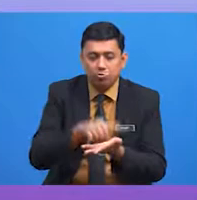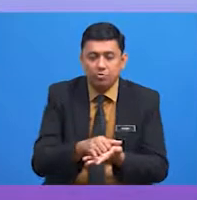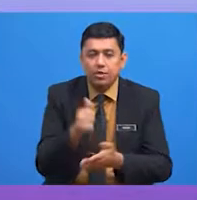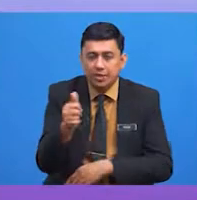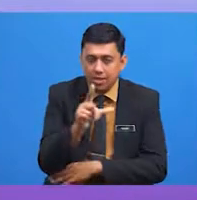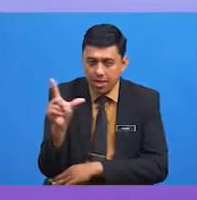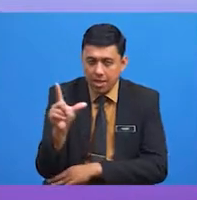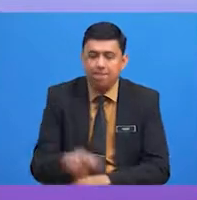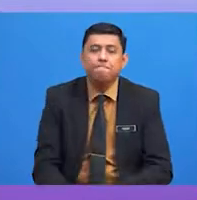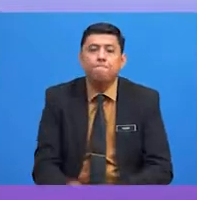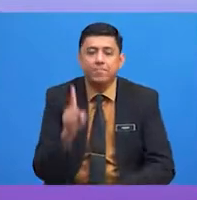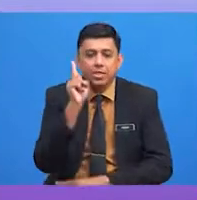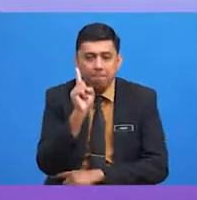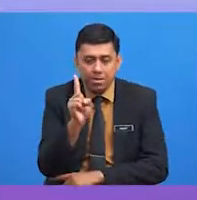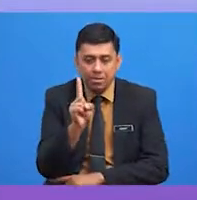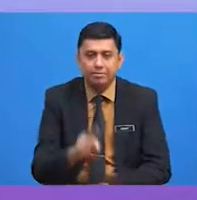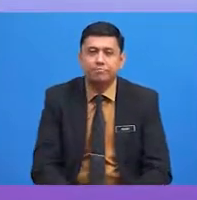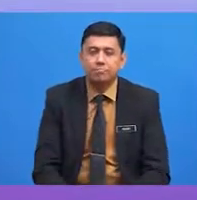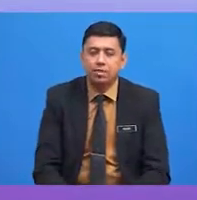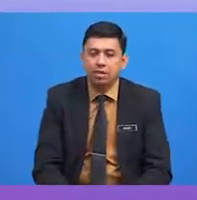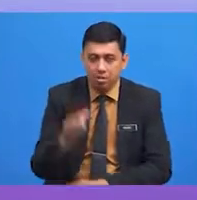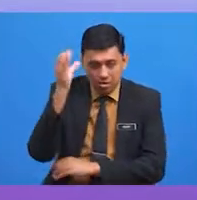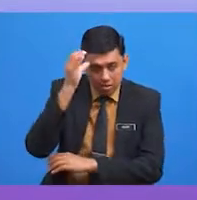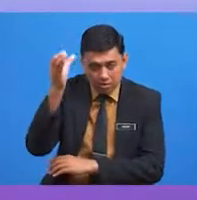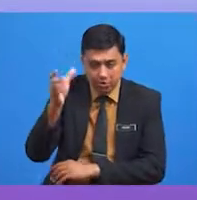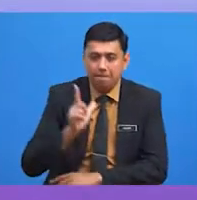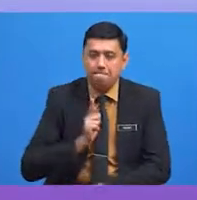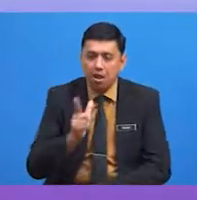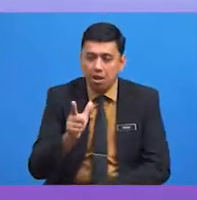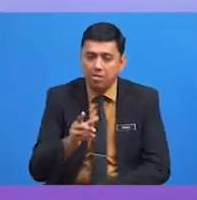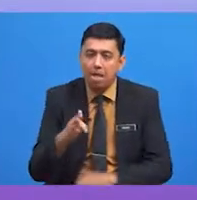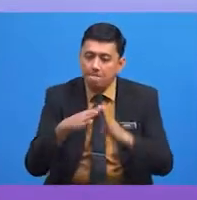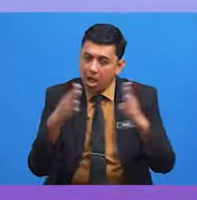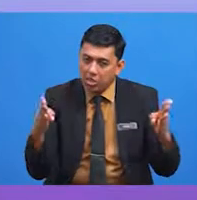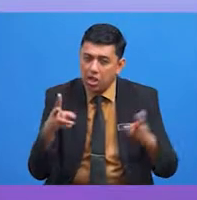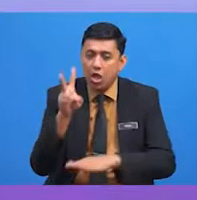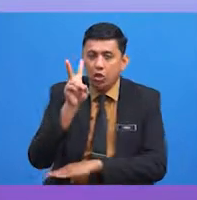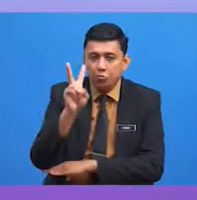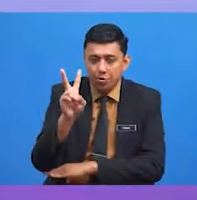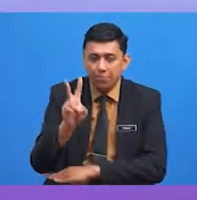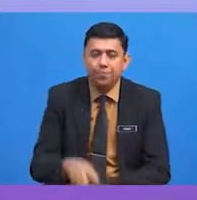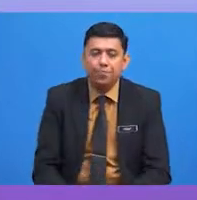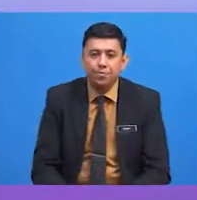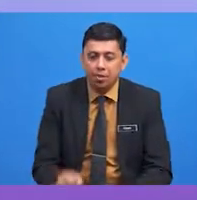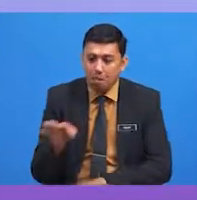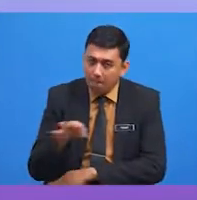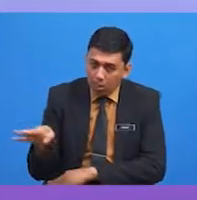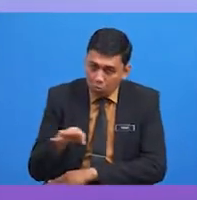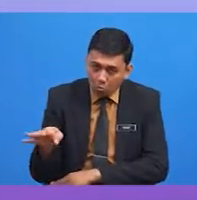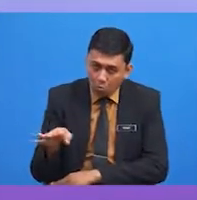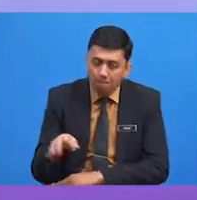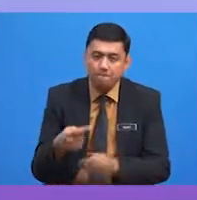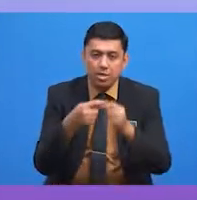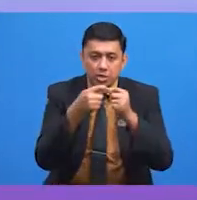ialah, pertama, konsep laras bahasa. Kedua, faktor penentu